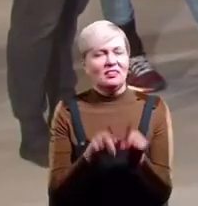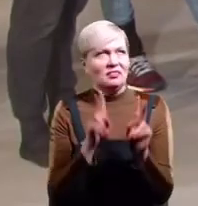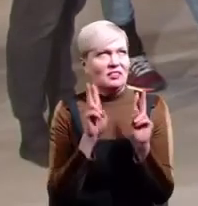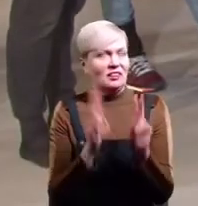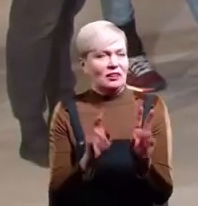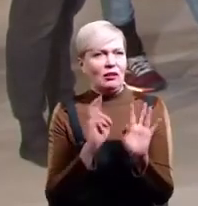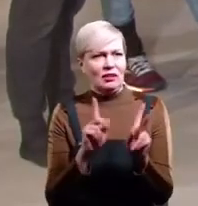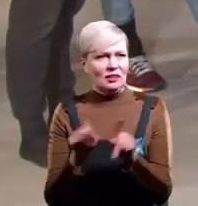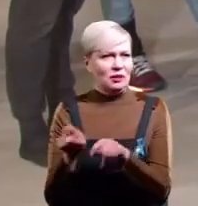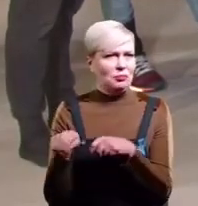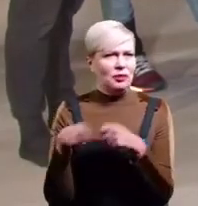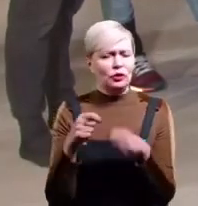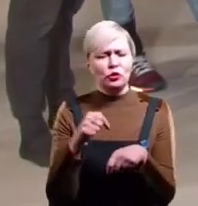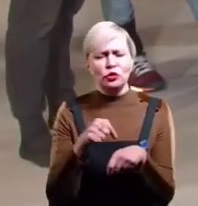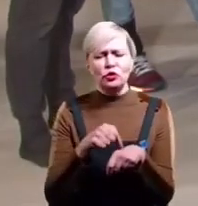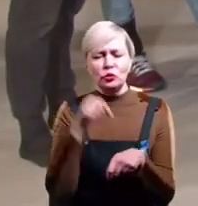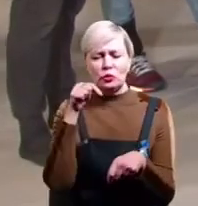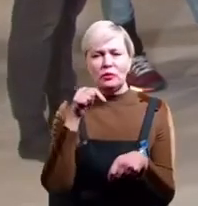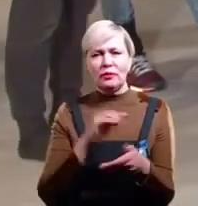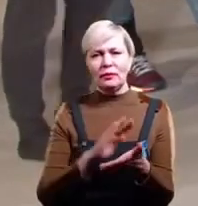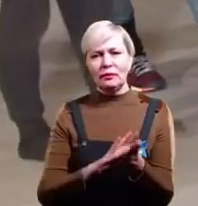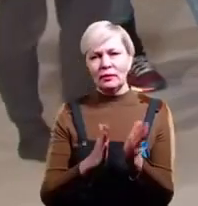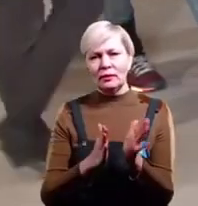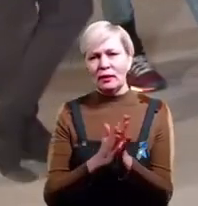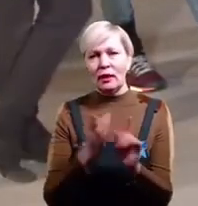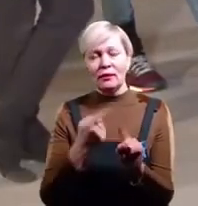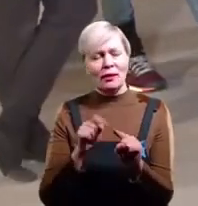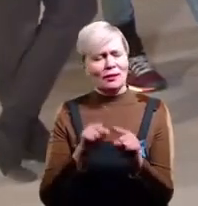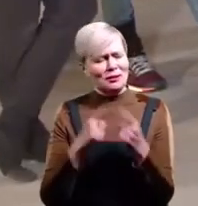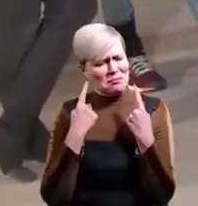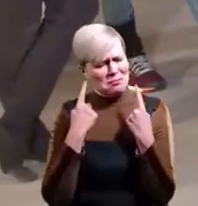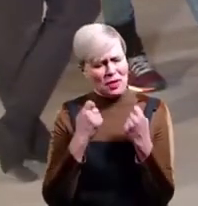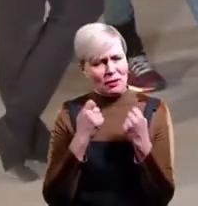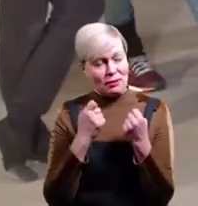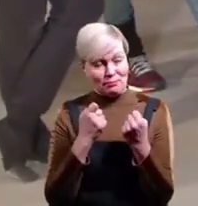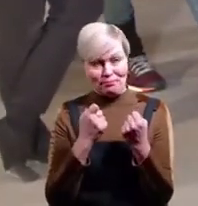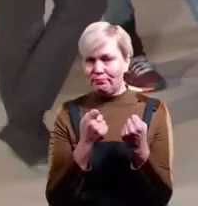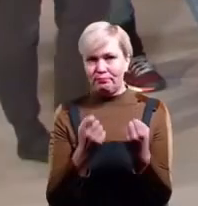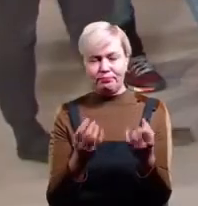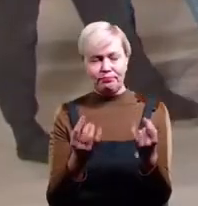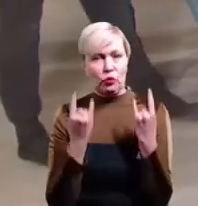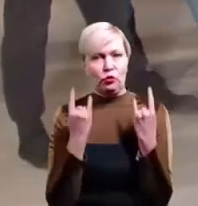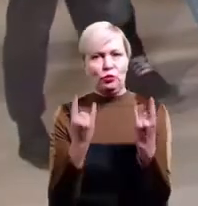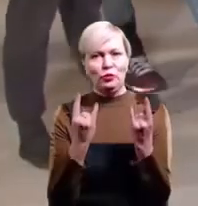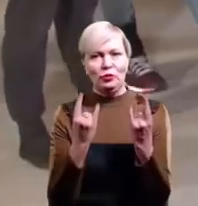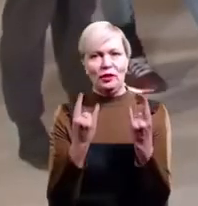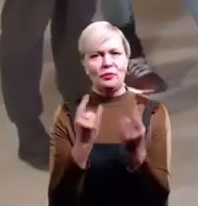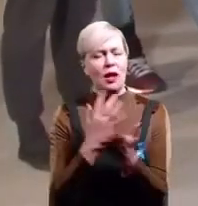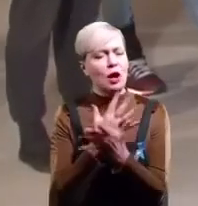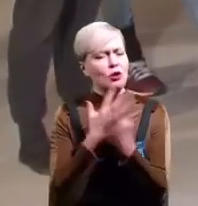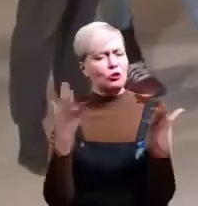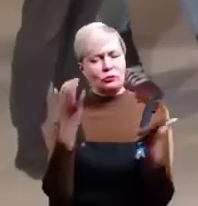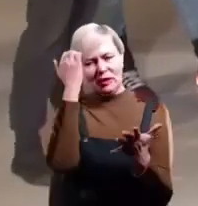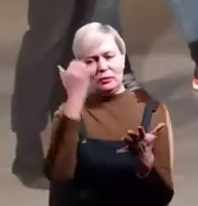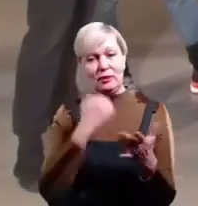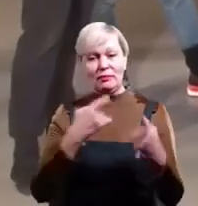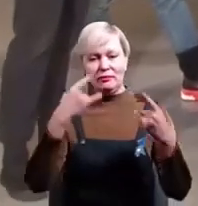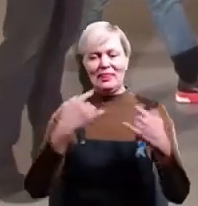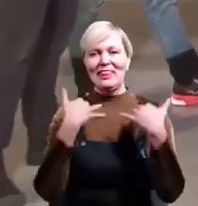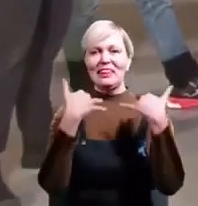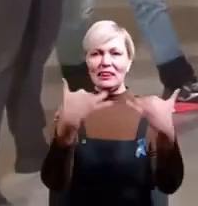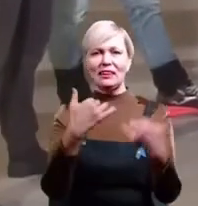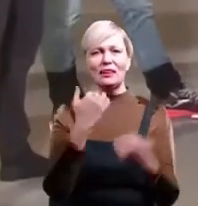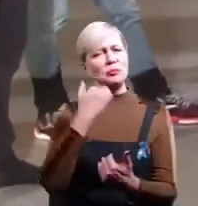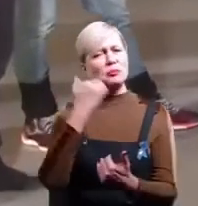передать, чувствовать состояние, это вообще мега круто. Поэтому вам огромнейшее спасибо. Телезрителям огромнейшее спасибо, что вы были с